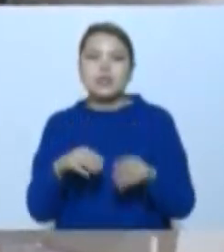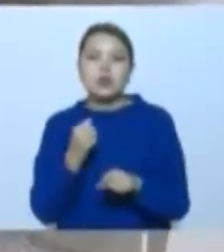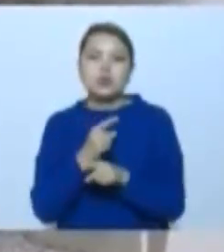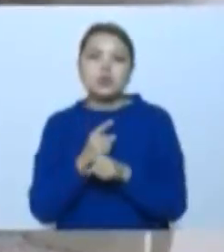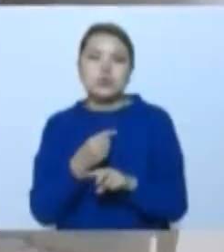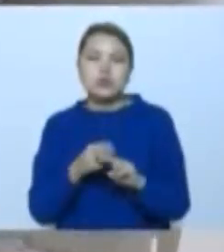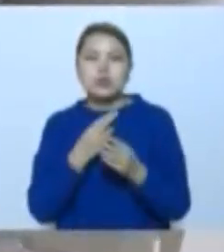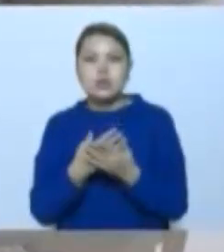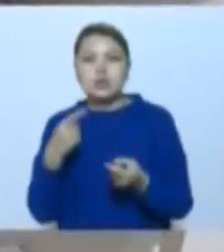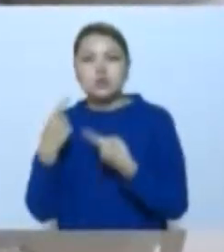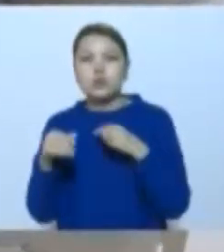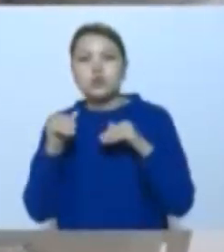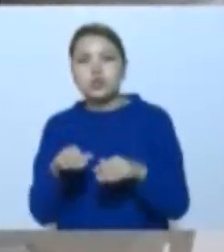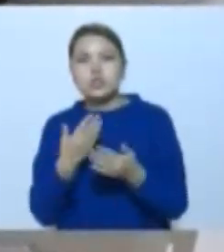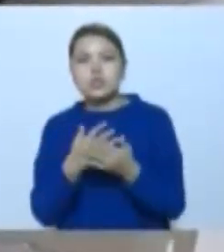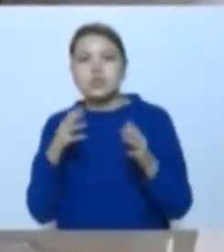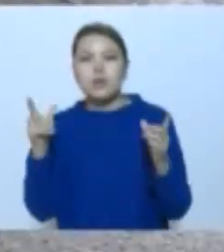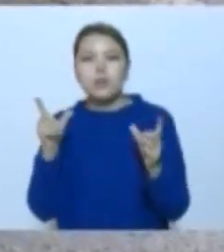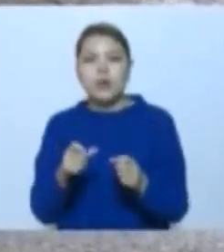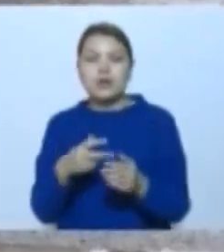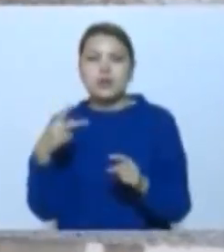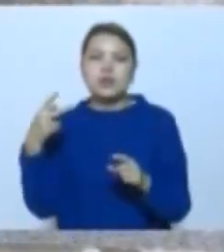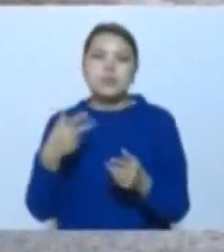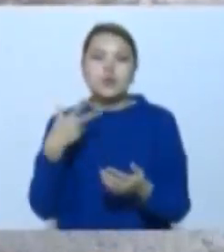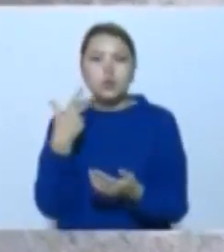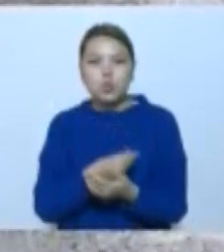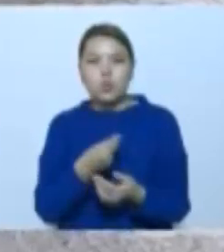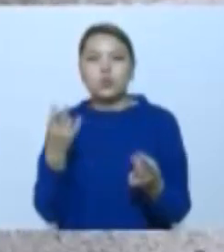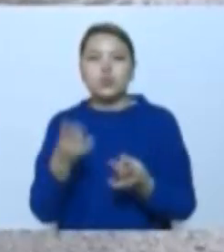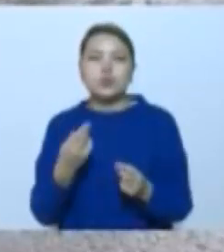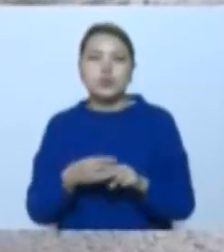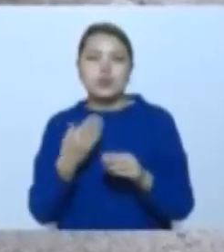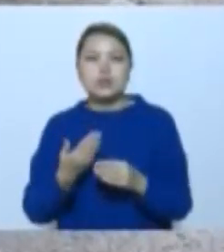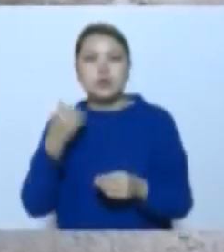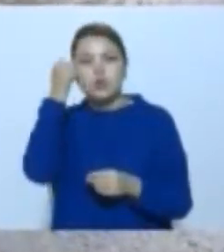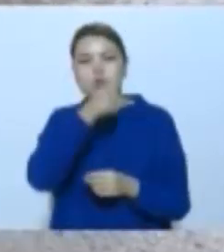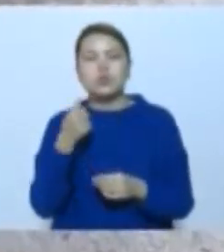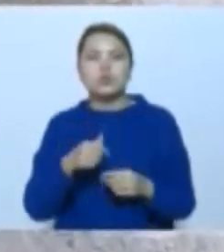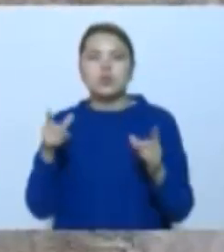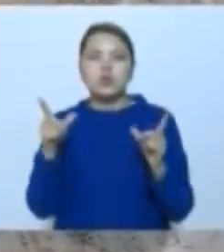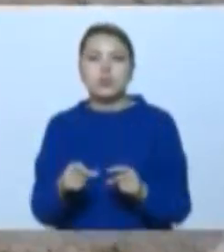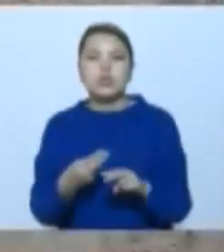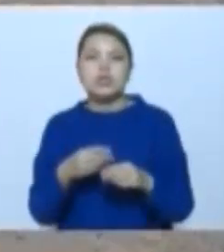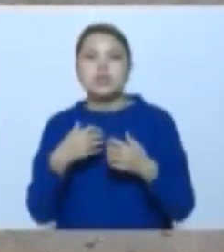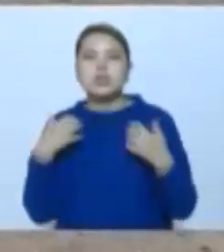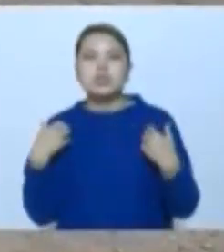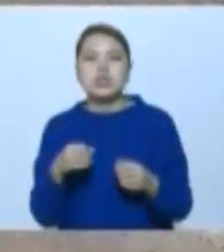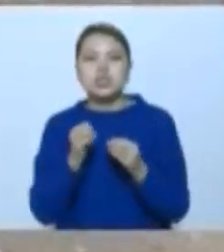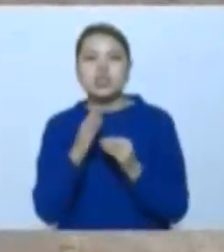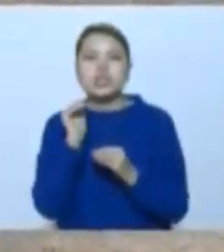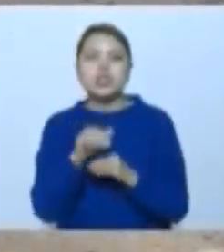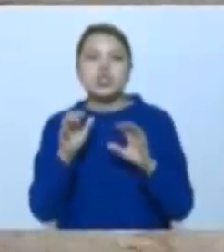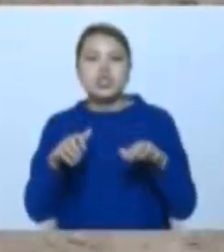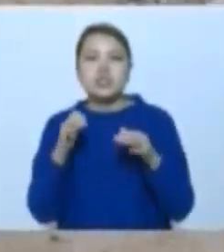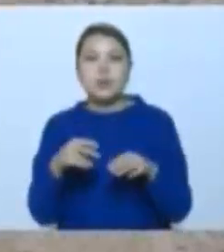Эксперты говорят, что другого выхода, кроме как поймать их и вакцинировать, нет. Например, в прошлом году было поймано более 14 тысяч собак. Из